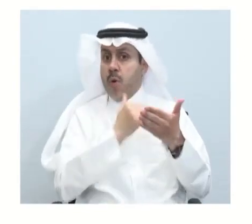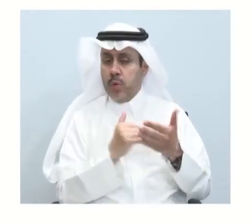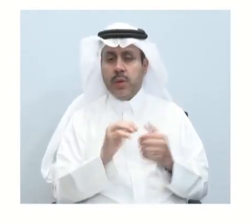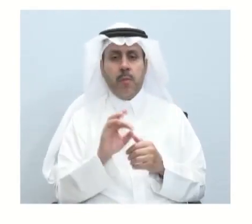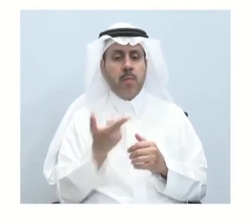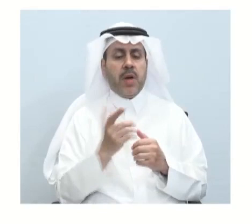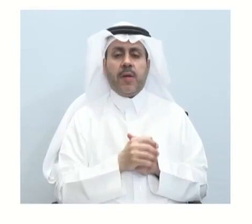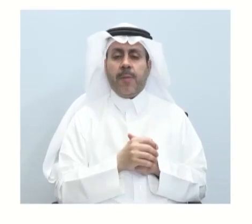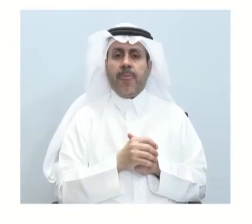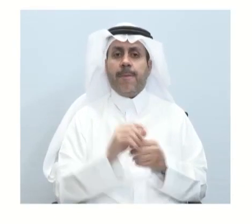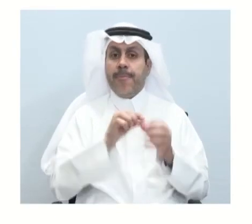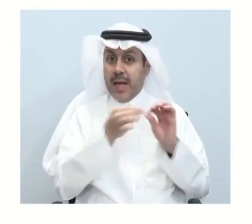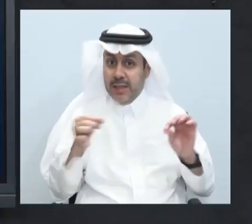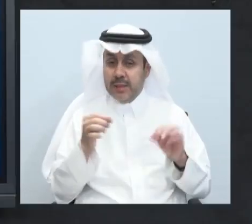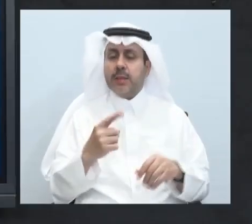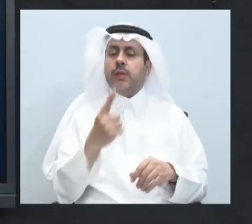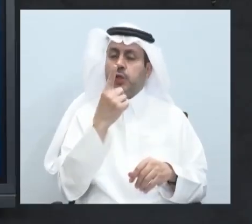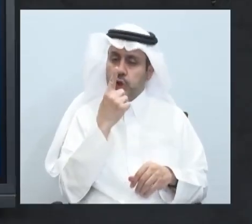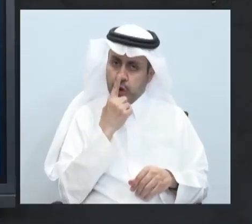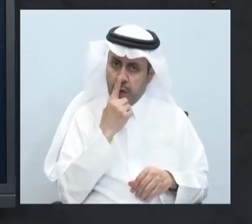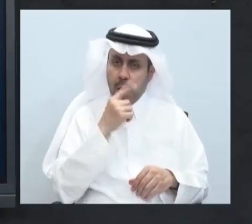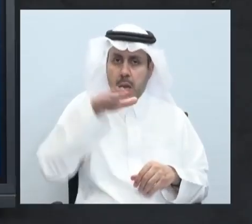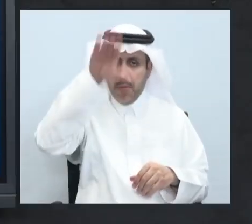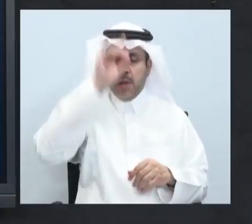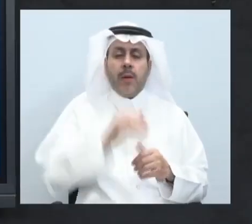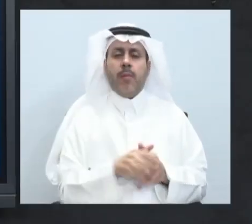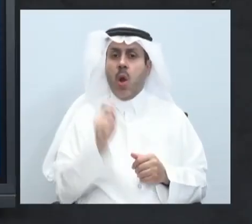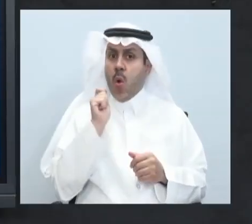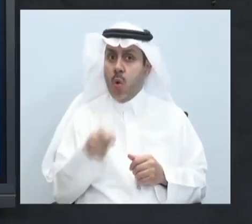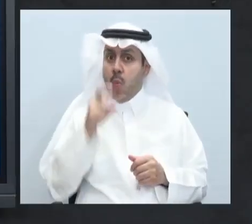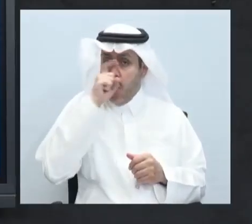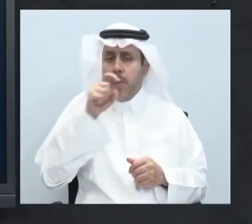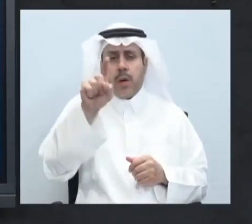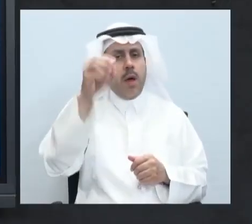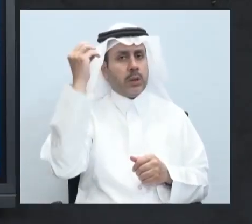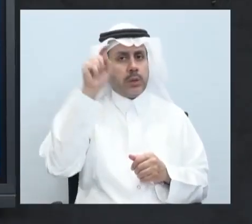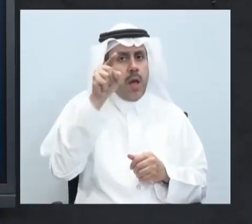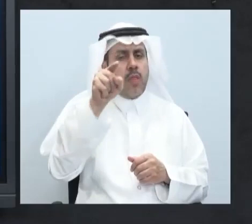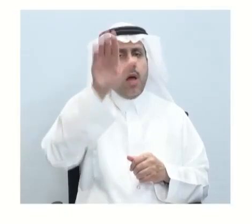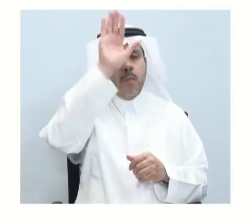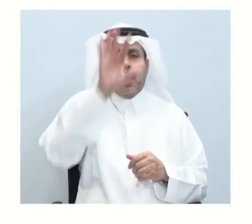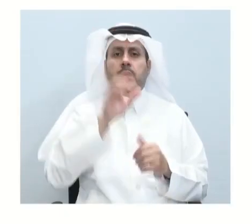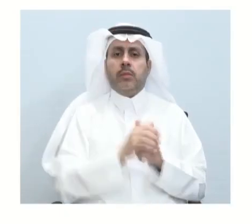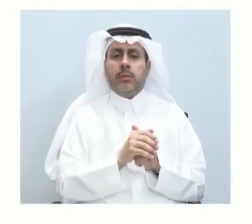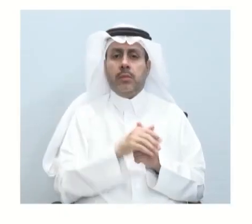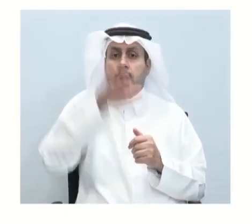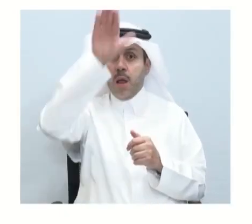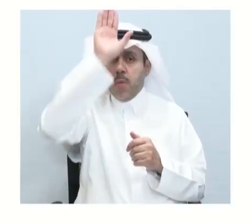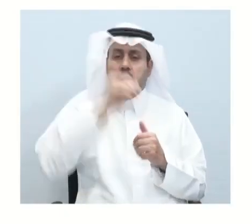التي من خلالها انعقدت له وانعقد له الحكم والامر اولا